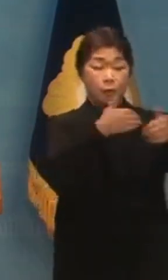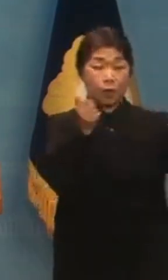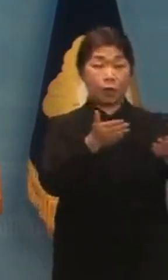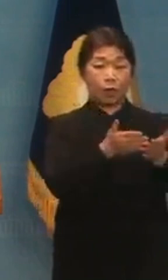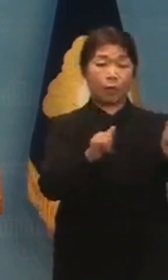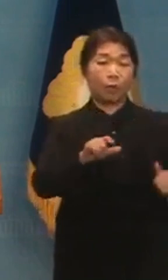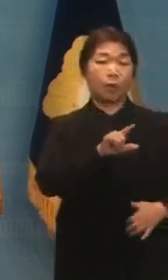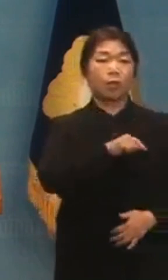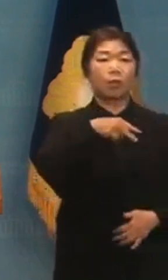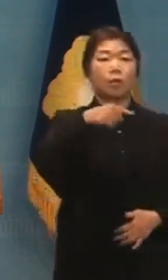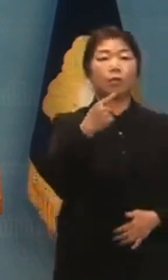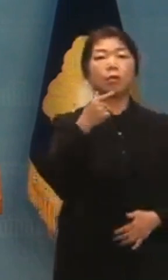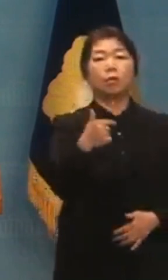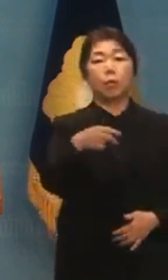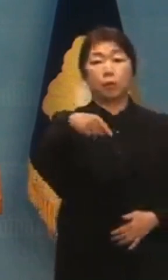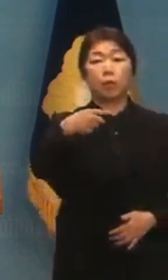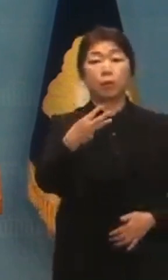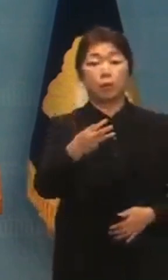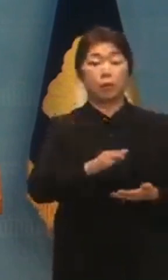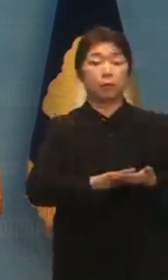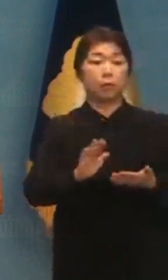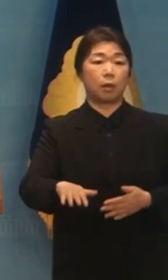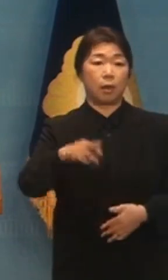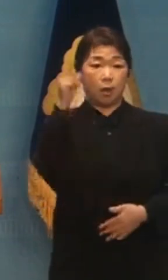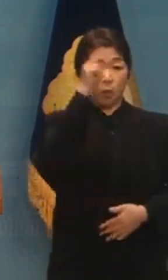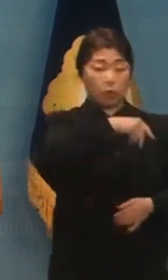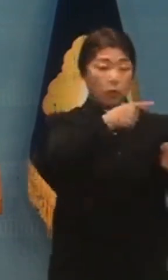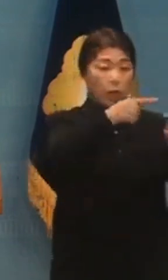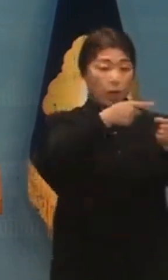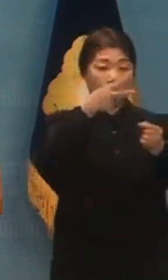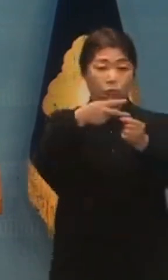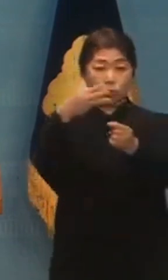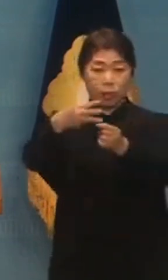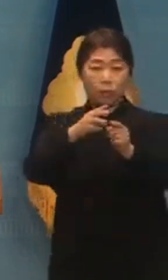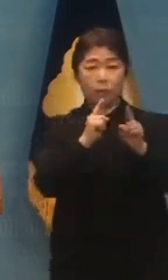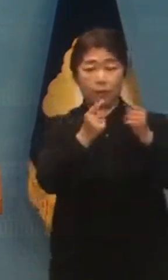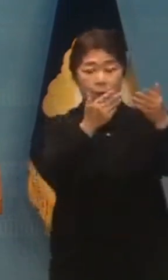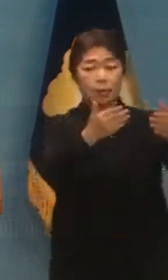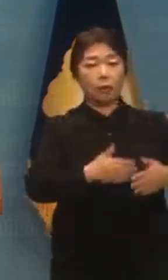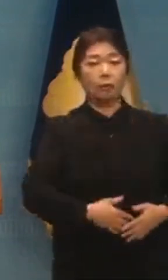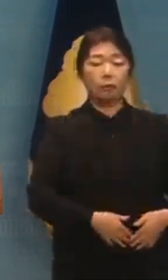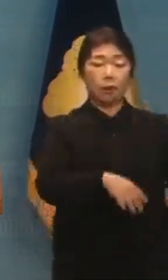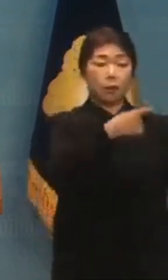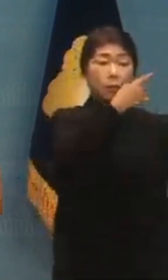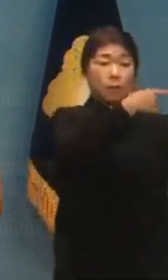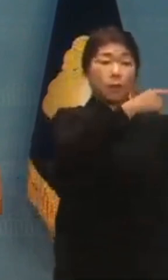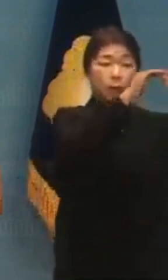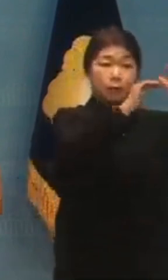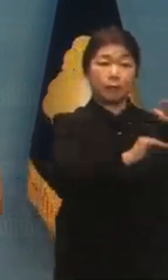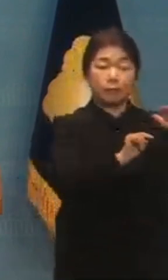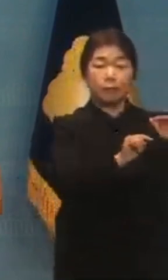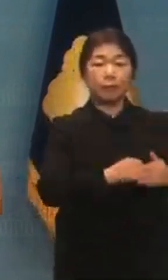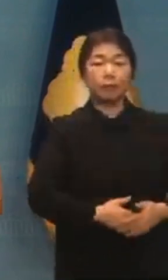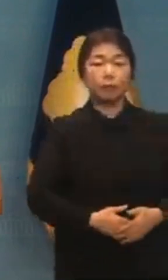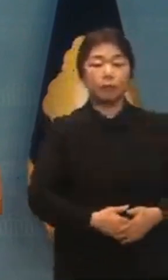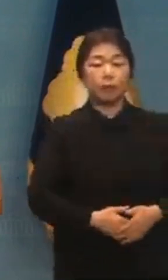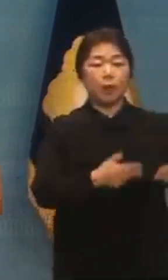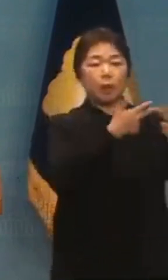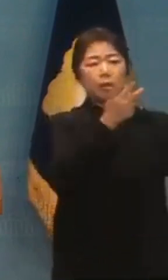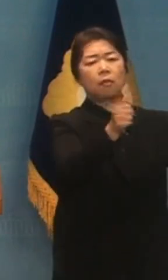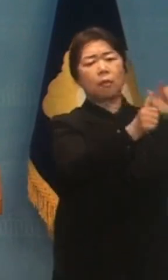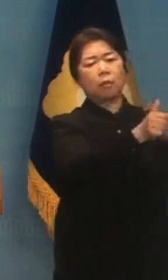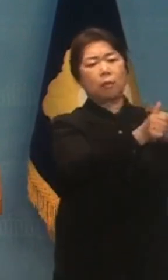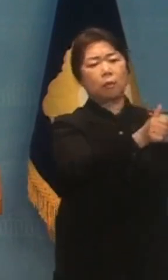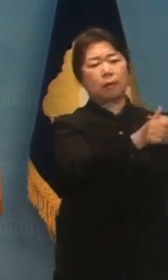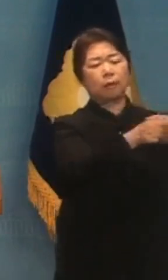진보당 대변인 손솔입니다. 오전 브리핑 3건 말씀드리겠습니다. 첫 번째입니다. 이재명